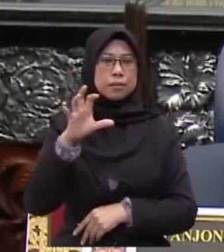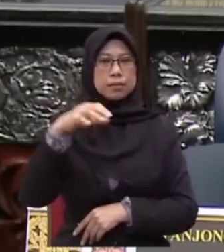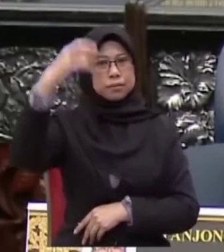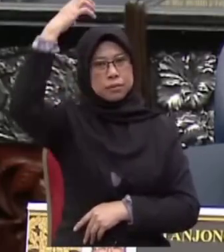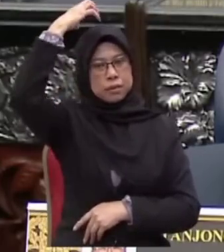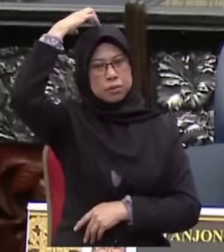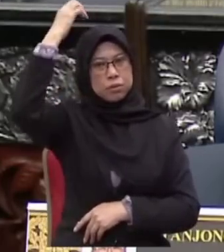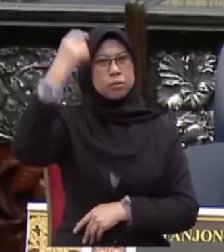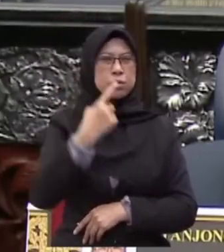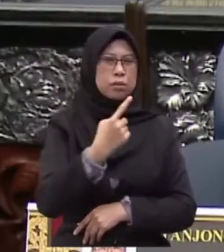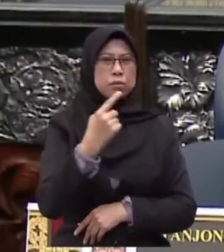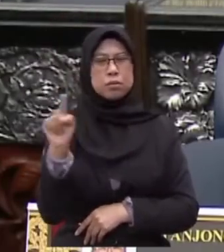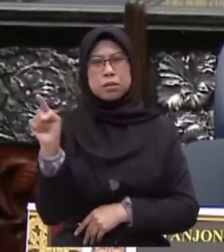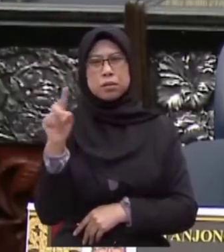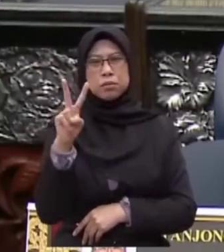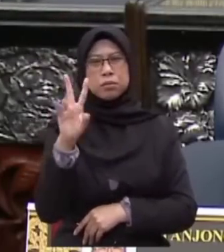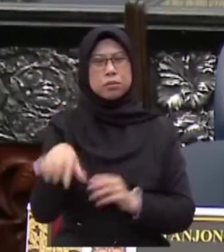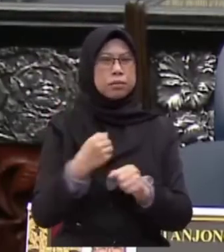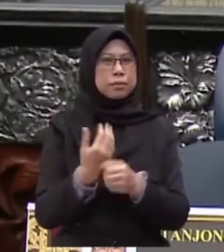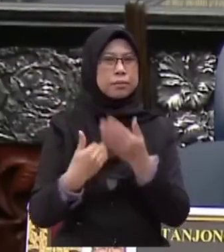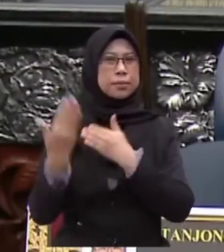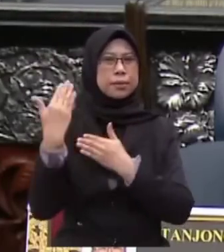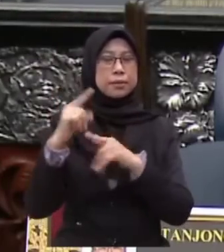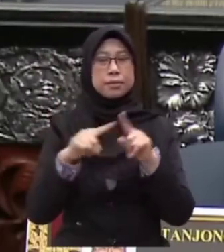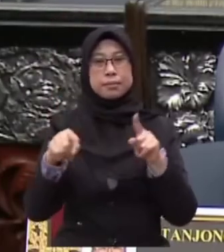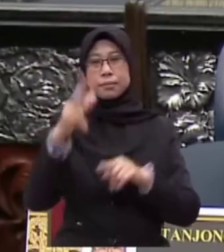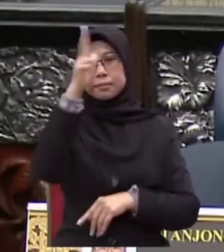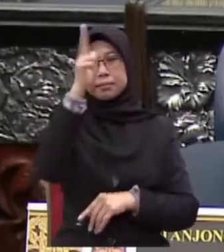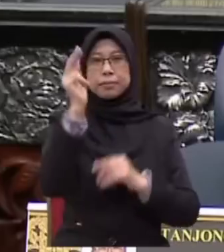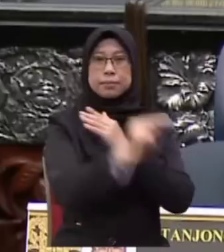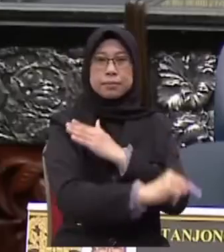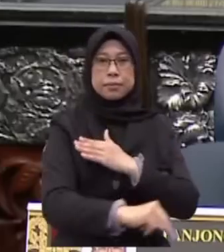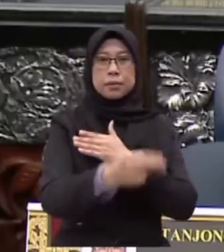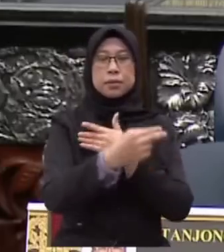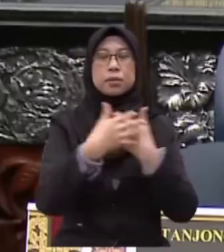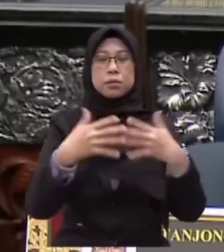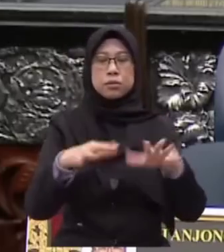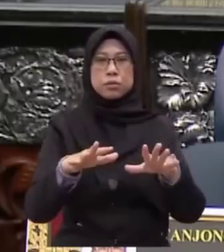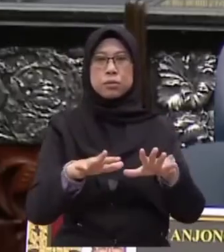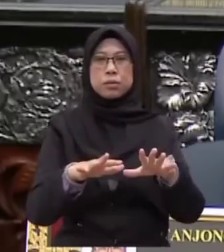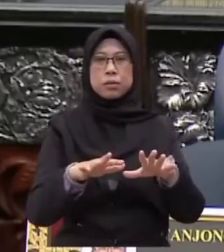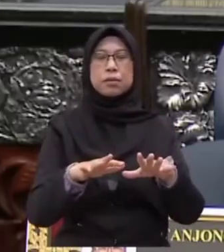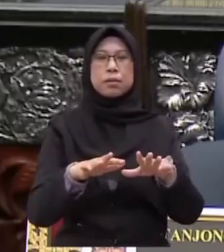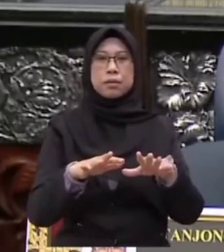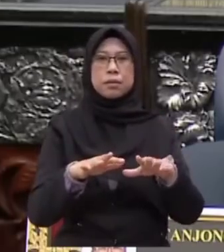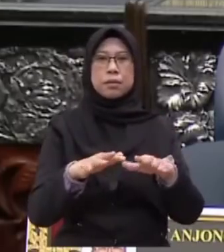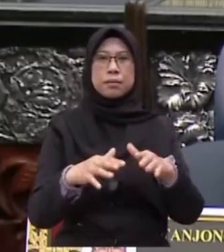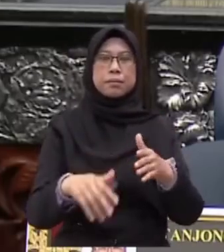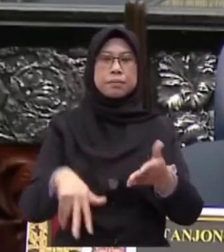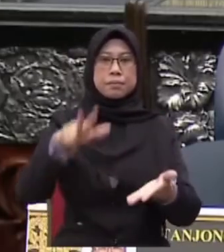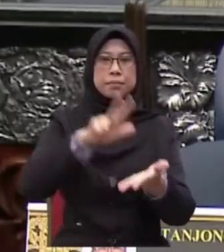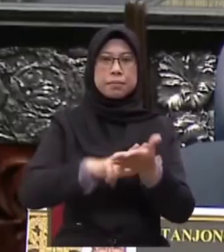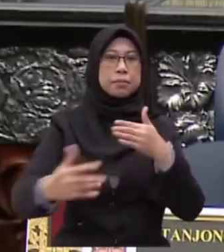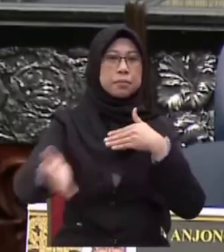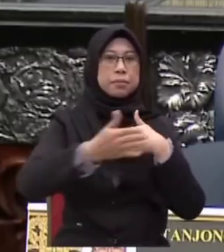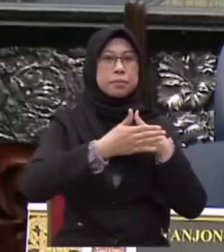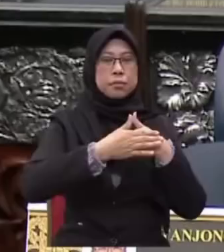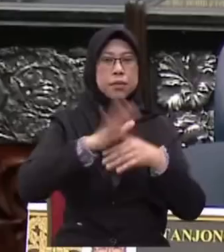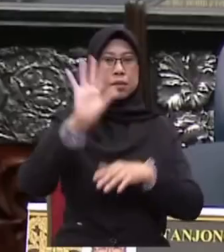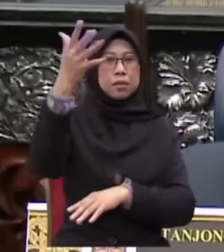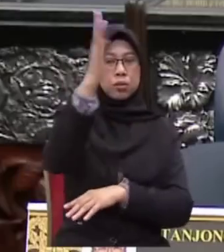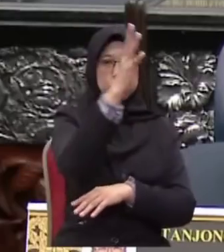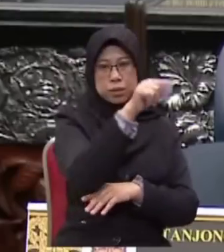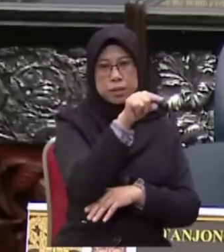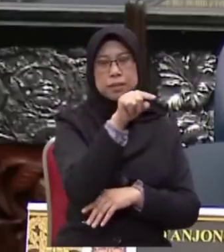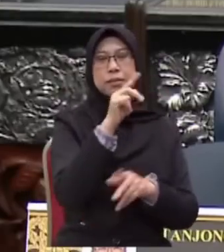lepas. Tetapi kerajaan negeri telah pun mengambil langkah untuk mewartakan semula hutan simpan Kuala